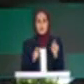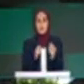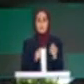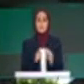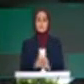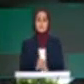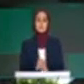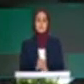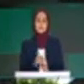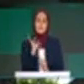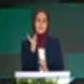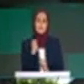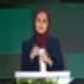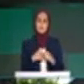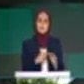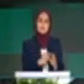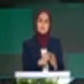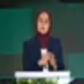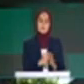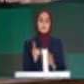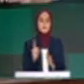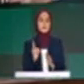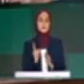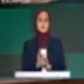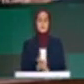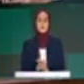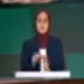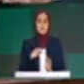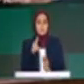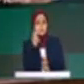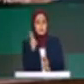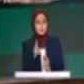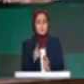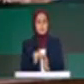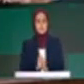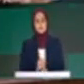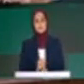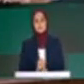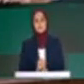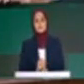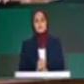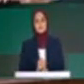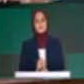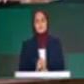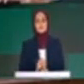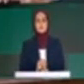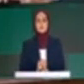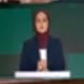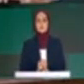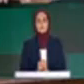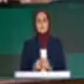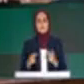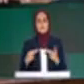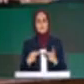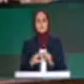نازله، يمكن انا بشكر حرام المنتجين عليهم. بشكر اتحاد الصناعات اللي وفروا لنا، بشكر وزاره التموين طبعا قبل اي حد، وزاره